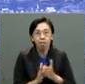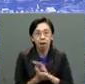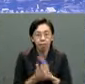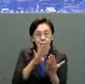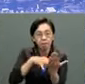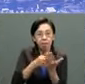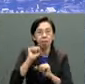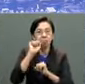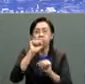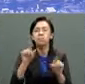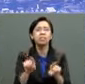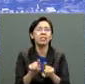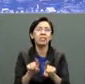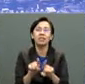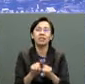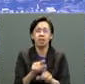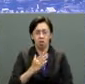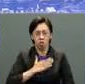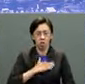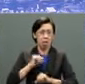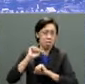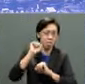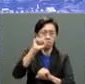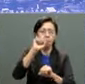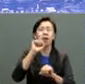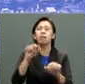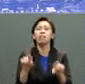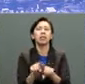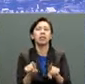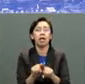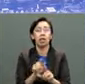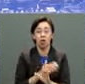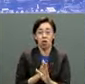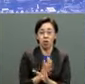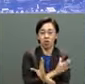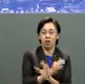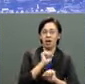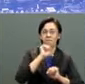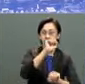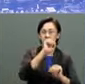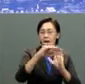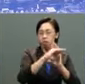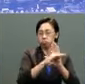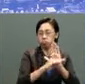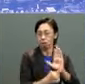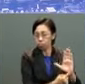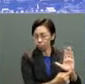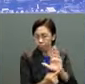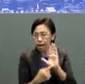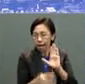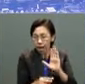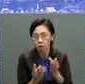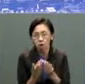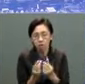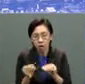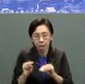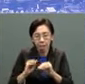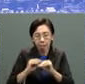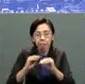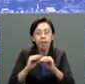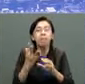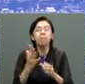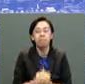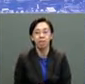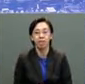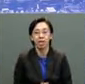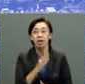ออกมาคล้ายๆกับสิ่งที่เรากำลังออกอยู่นี้แต่เราออกก่อนตั้งแต่แรกก็เลยทำให้ตัวเลขของเราไม่ได้สูงเท่าเขาถ้าเรา